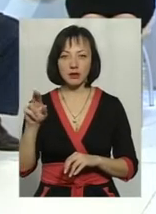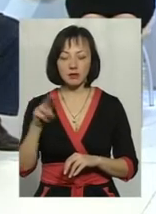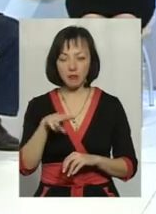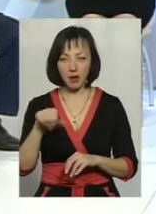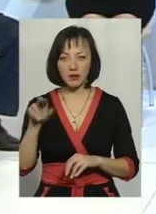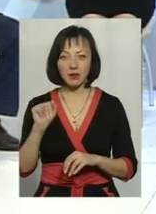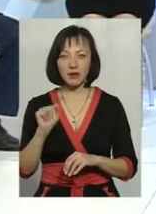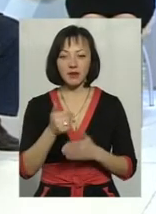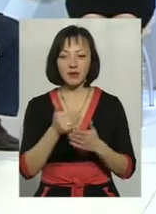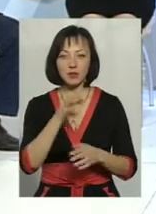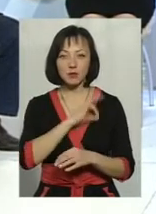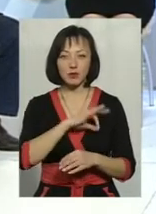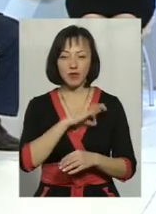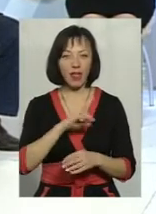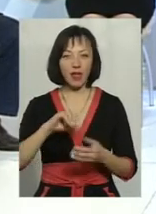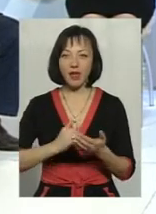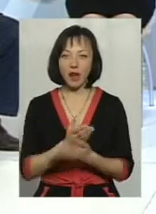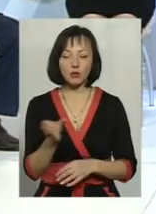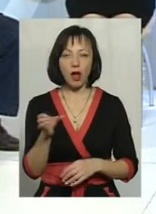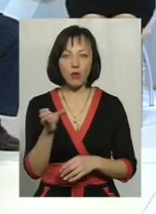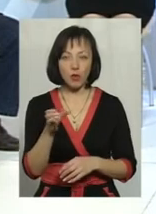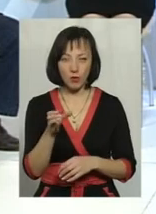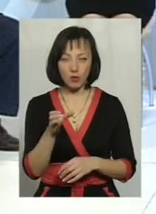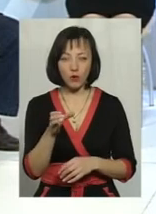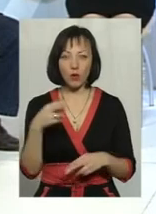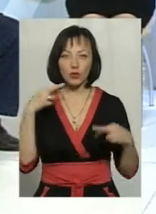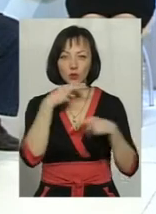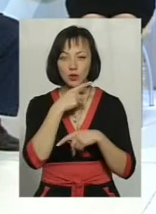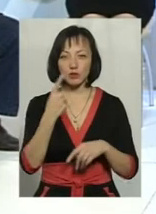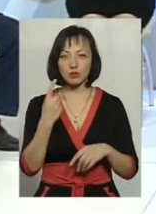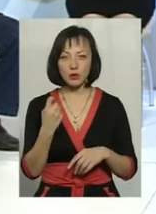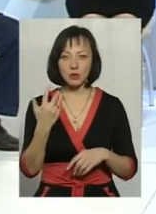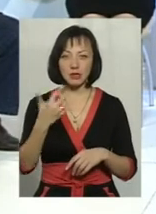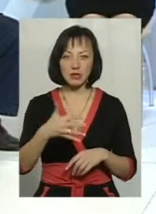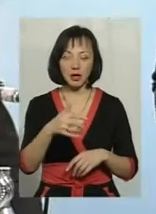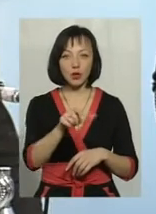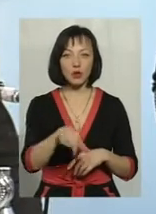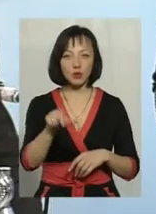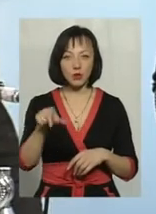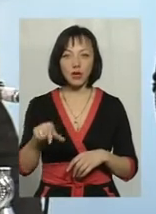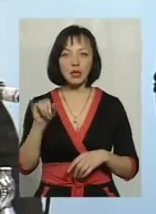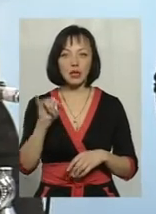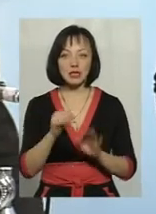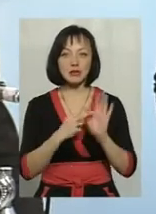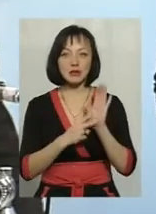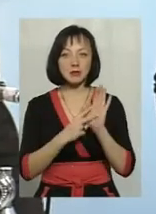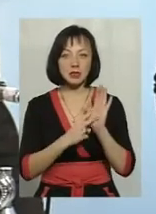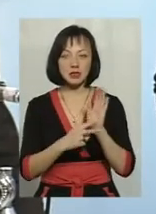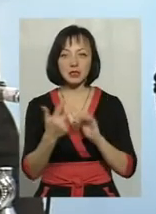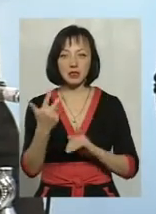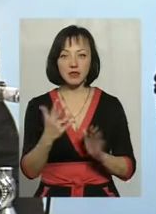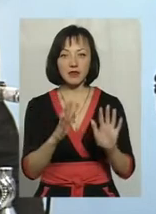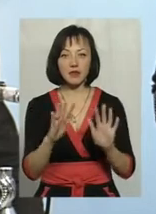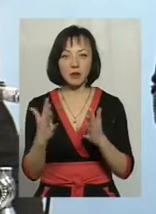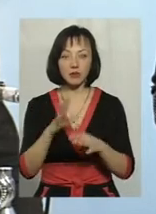від споживання неякісного алкоголю отруїлося 150 людей і 73